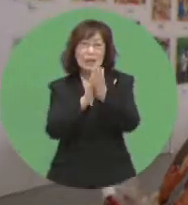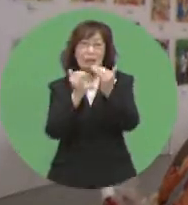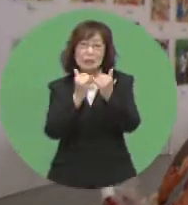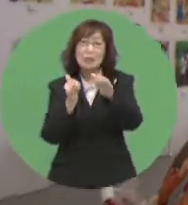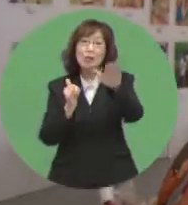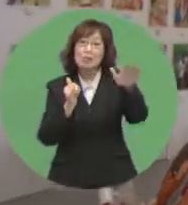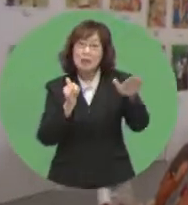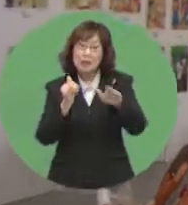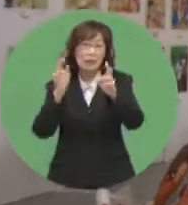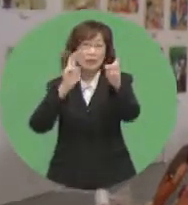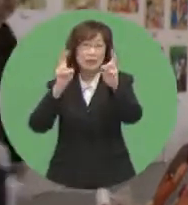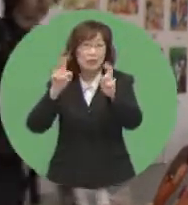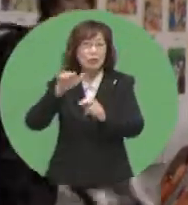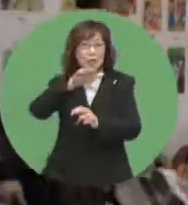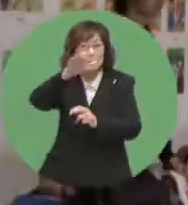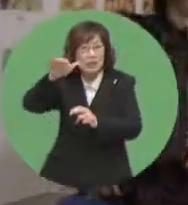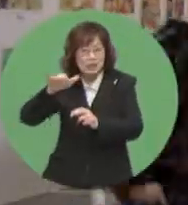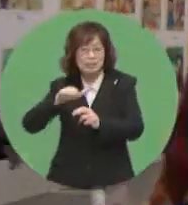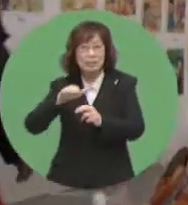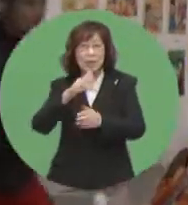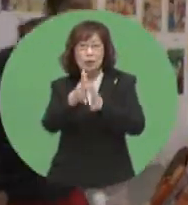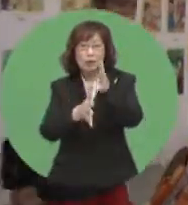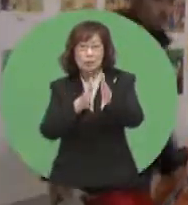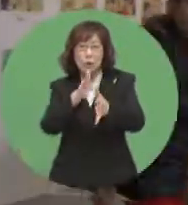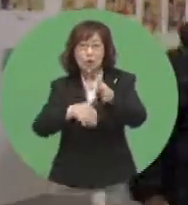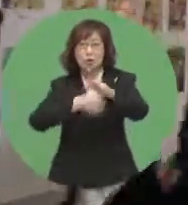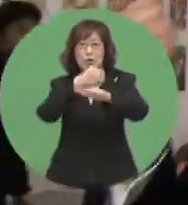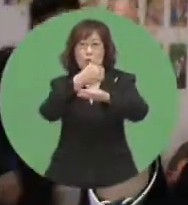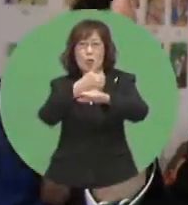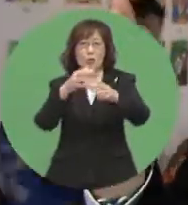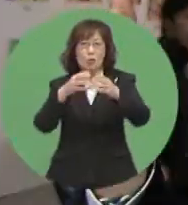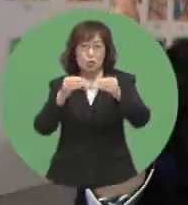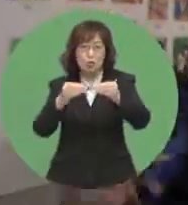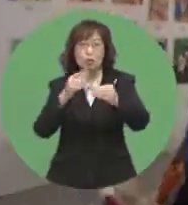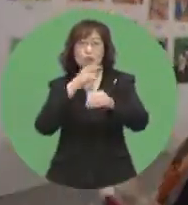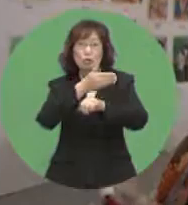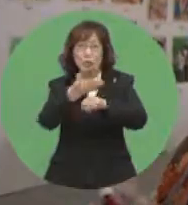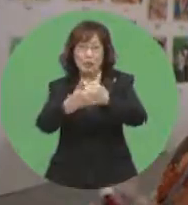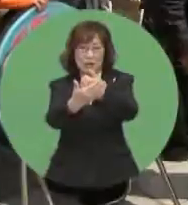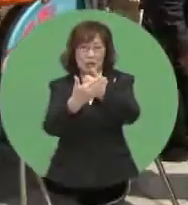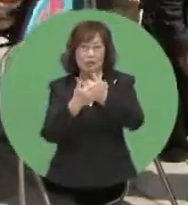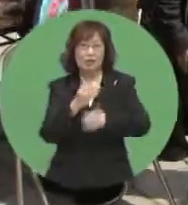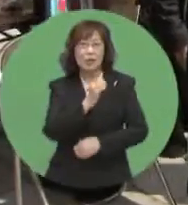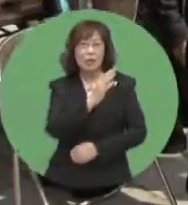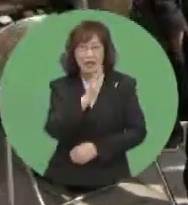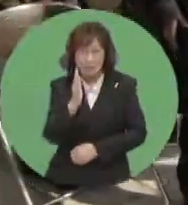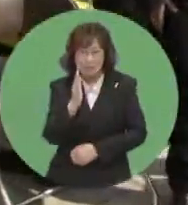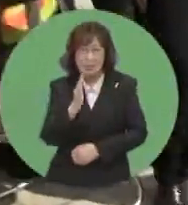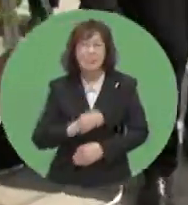皆さん、また事業者の皆さん、大いにスポーツ王国徳島ご協力をお願いいたします。